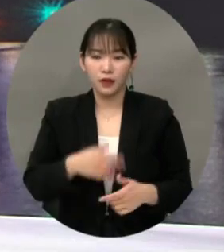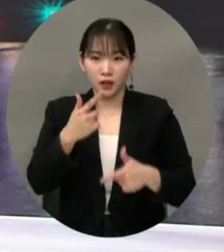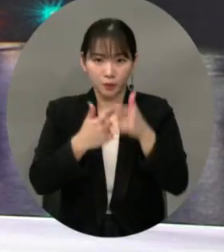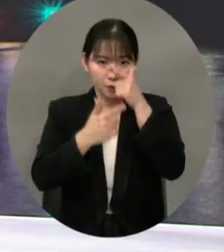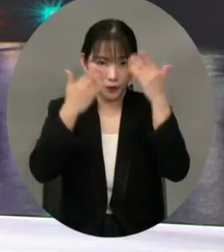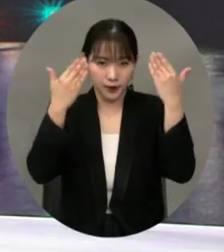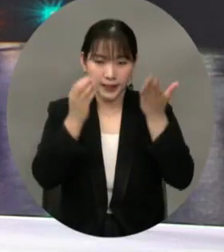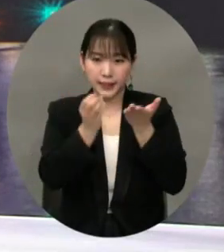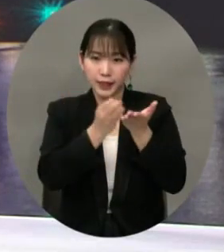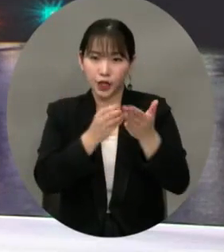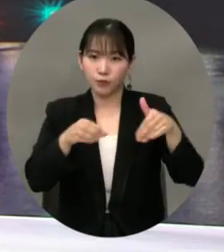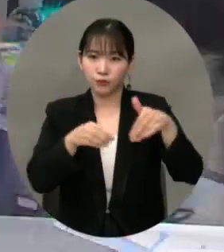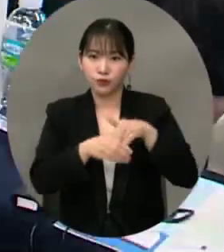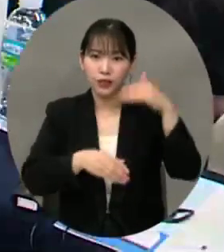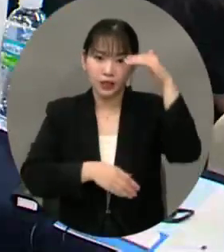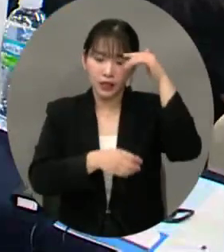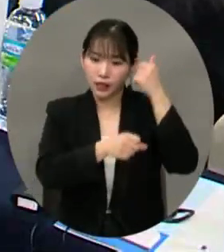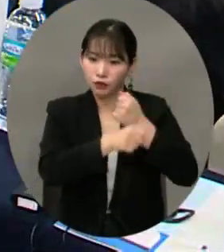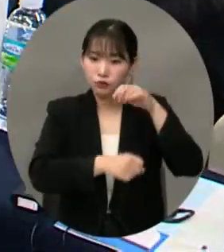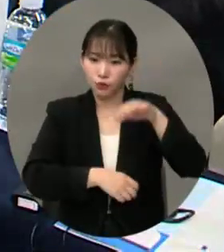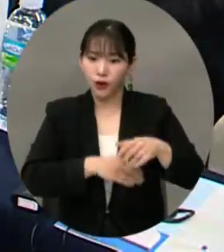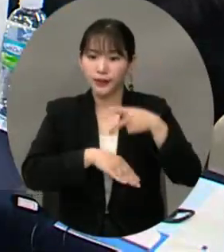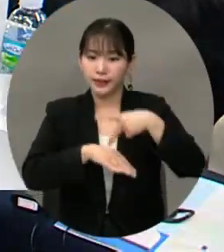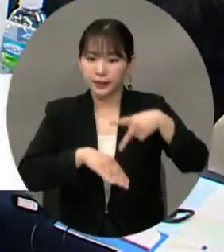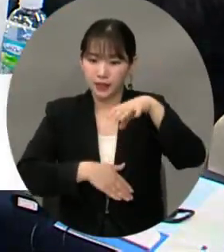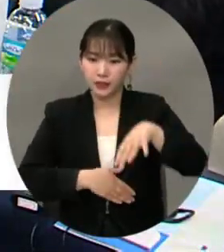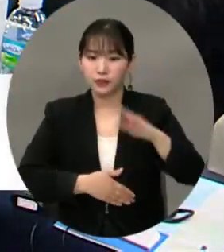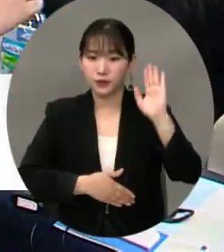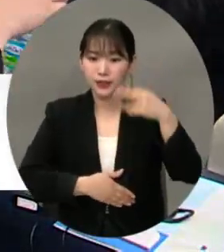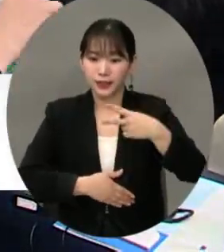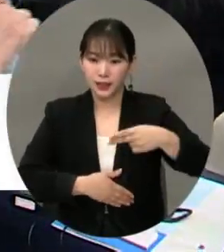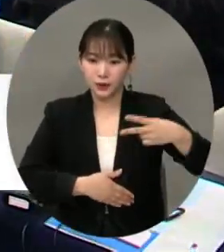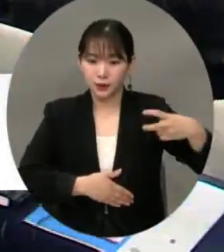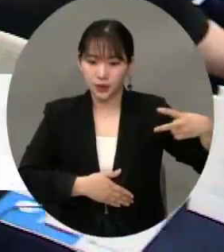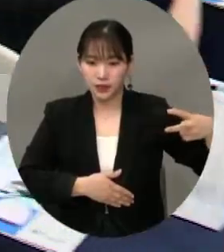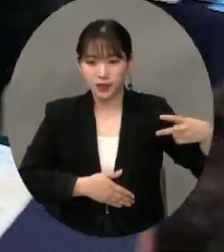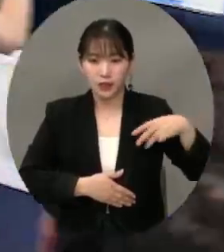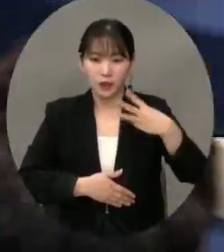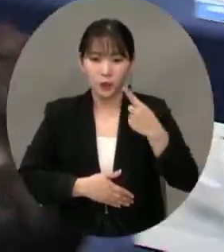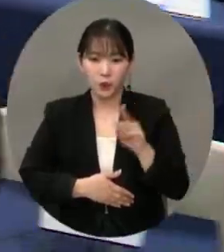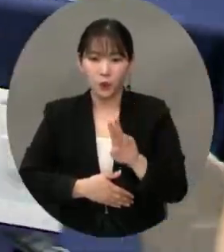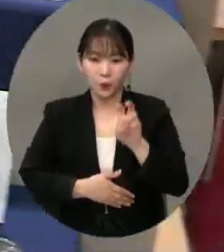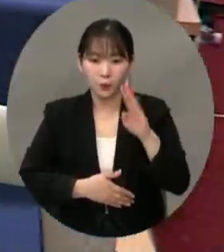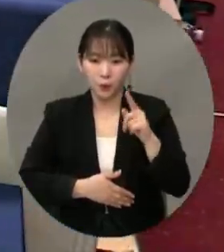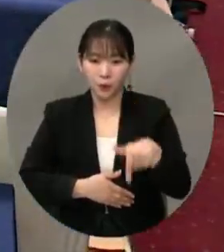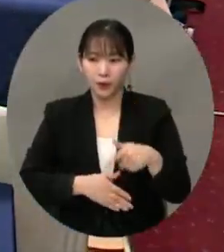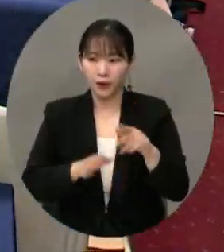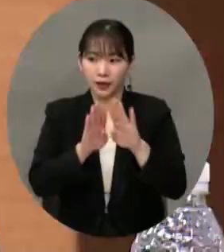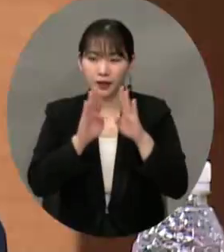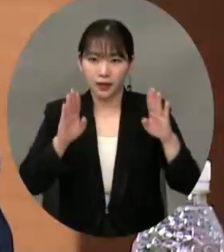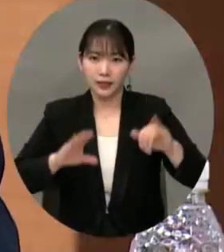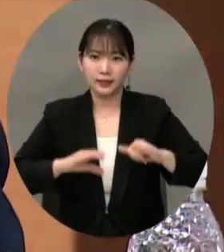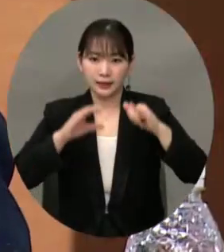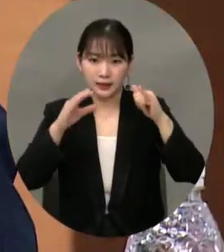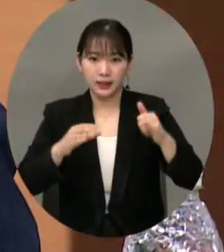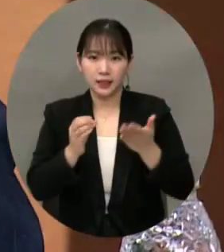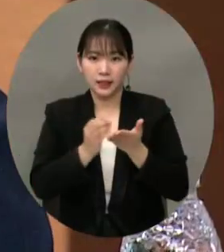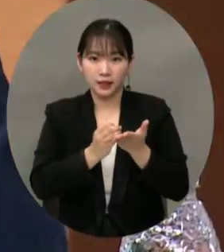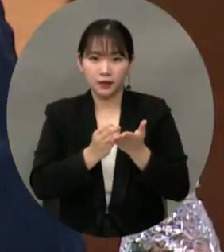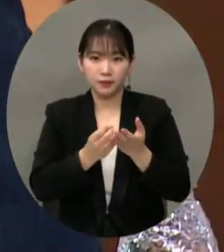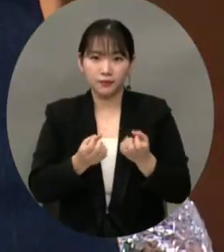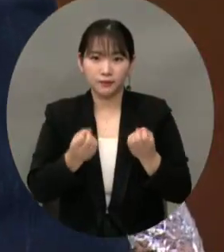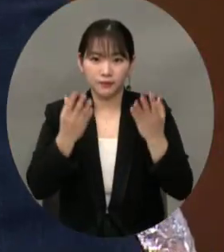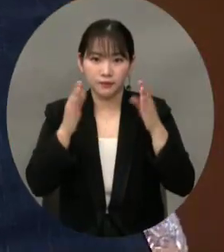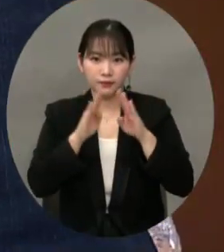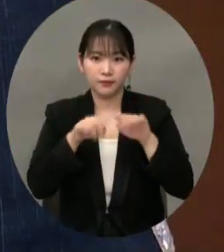목포대 도서문화연구원과 신안군은 최근 인도네시아 롬복에서 열린 세계 섬 학술대회에 참가했습니다.